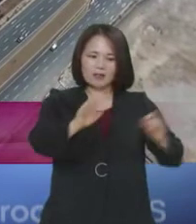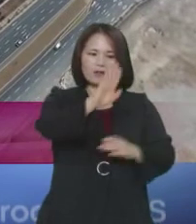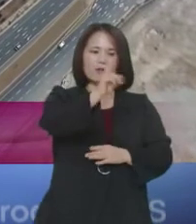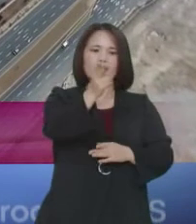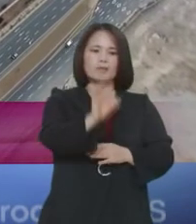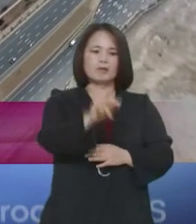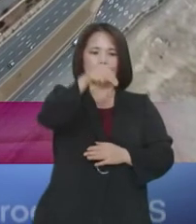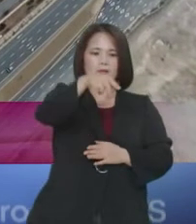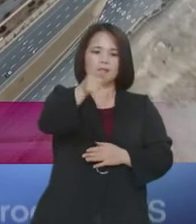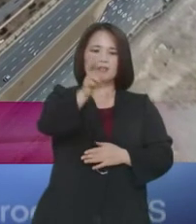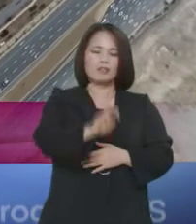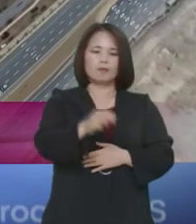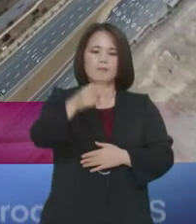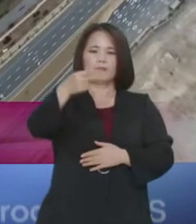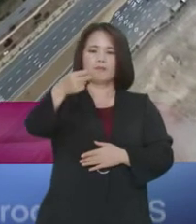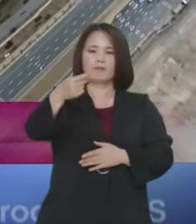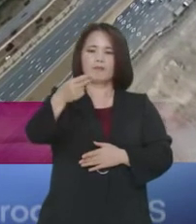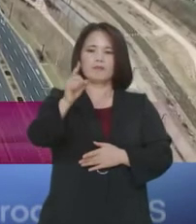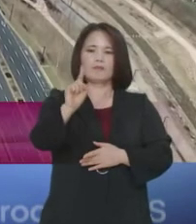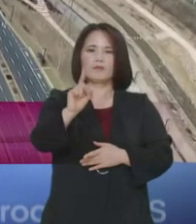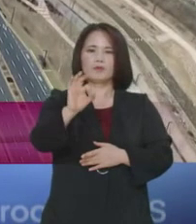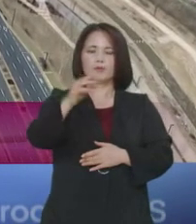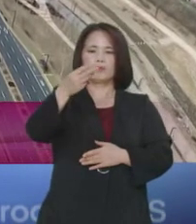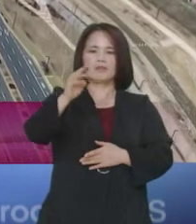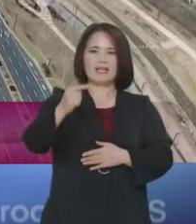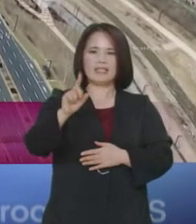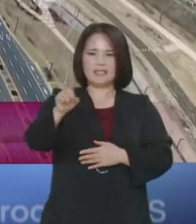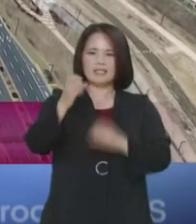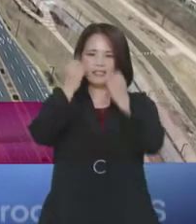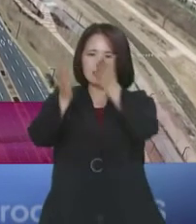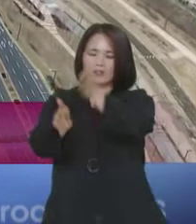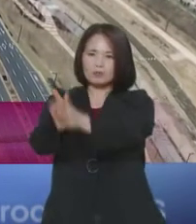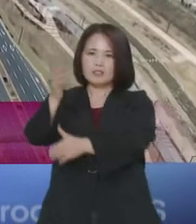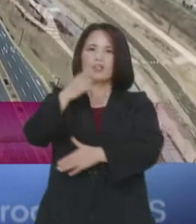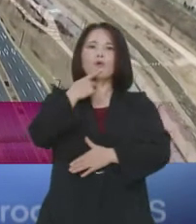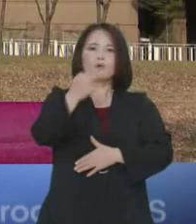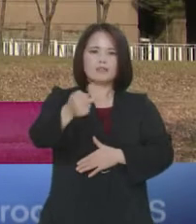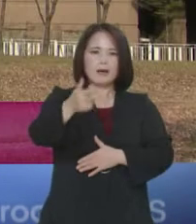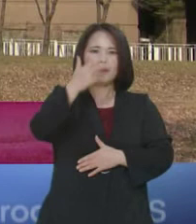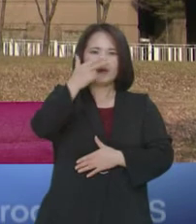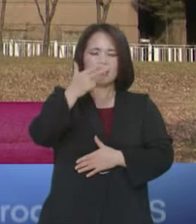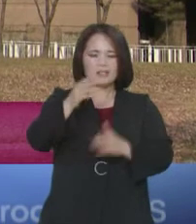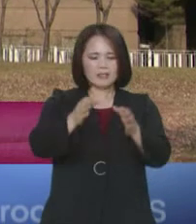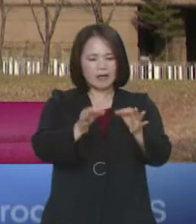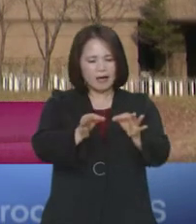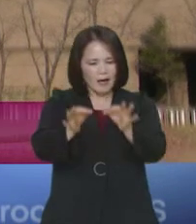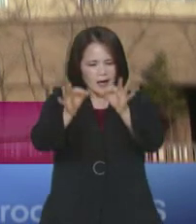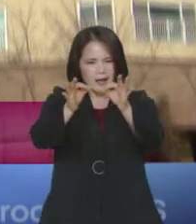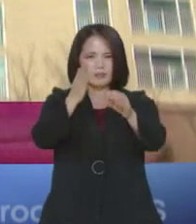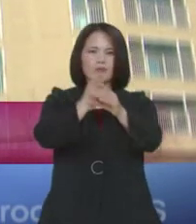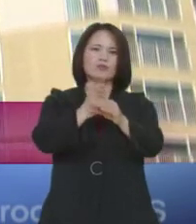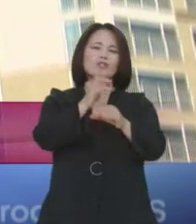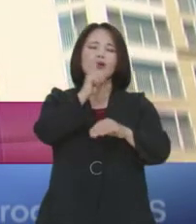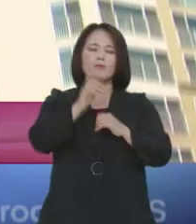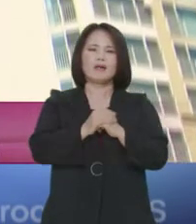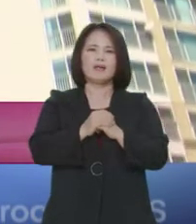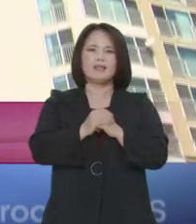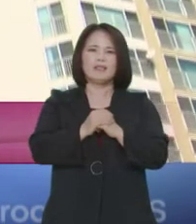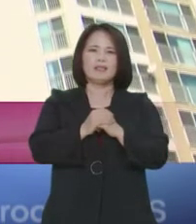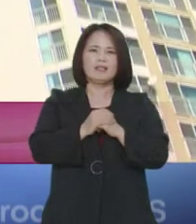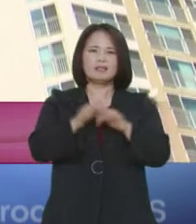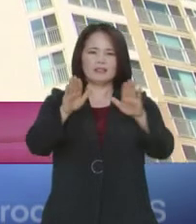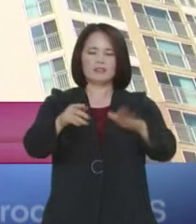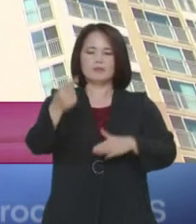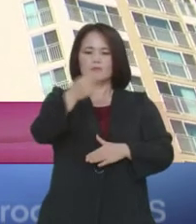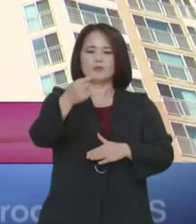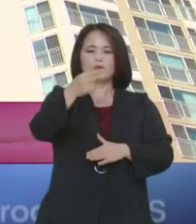동탄 1 신도시 오산시 평택시 안산 cc 카피 들썩이고 있다고 합니다 시중에는 무료 1000조